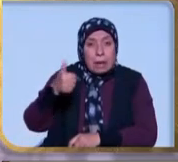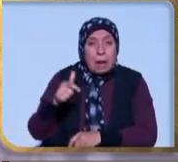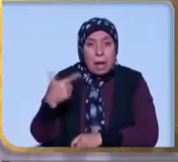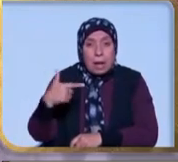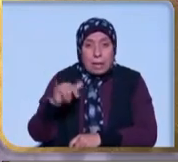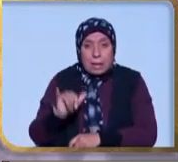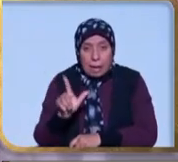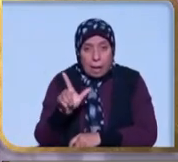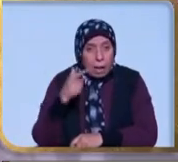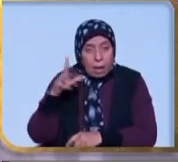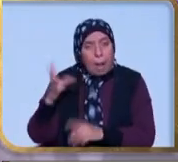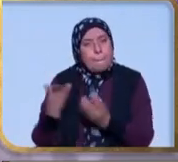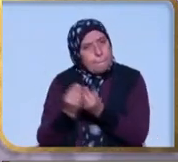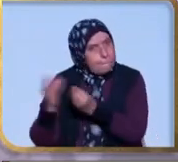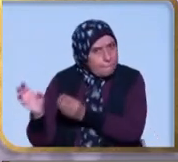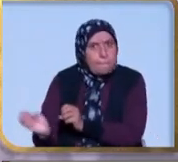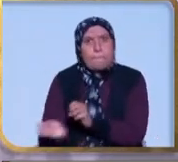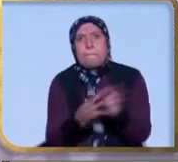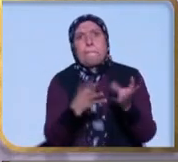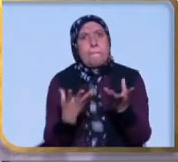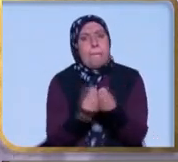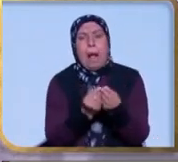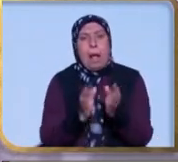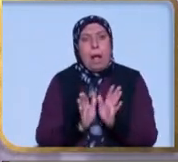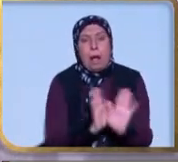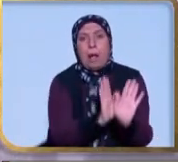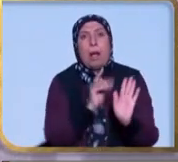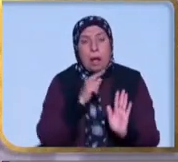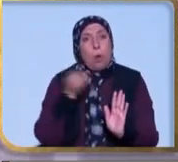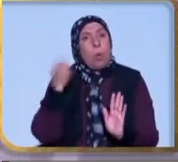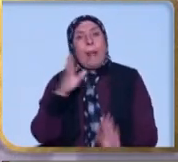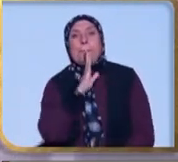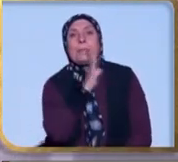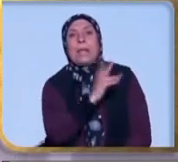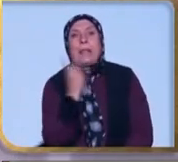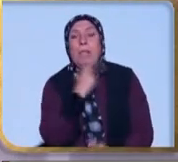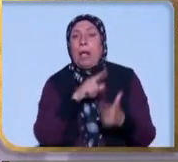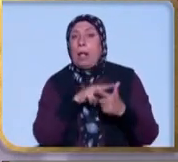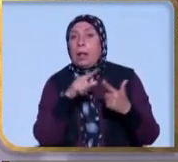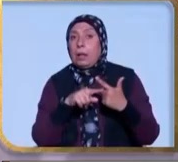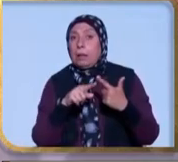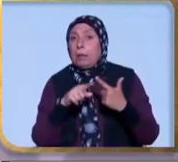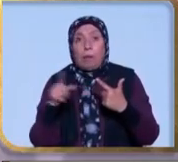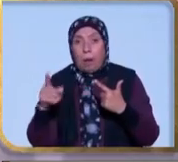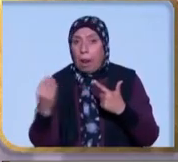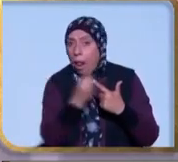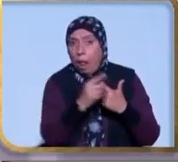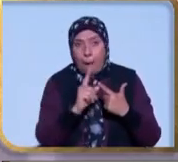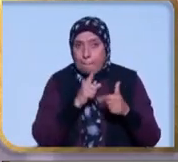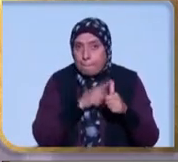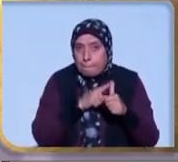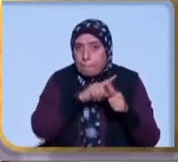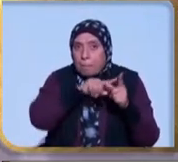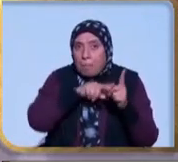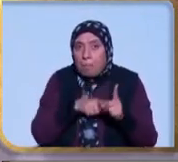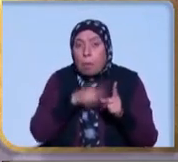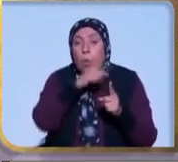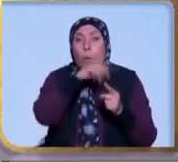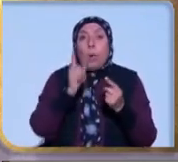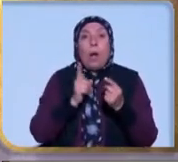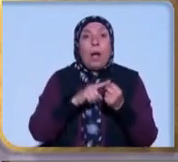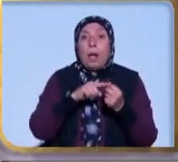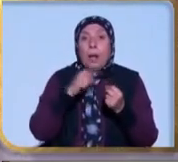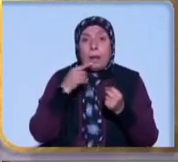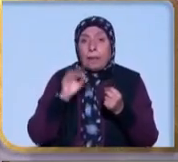إسرائيل، فلم يؤمنوا ولم يطلقوا سراح بني إسرائيل. فحل بهم عقاب تاني من عند الله سبحانه وتعالى، ربنا سلط